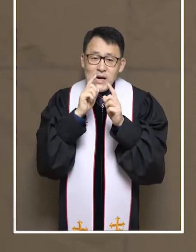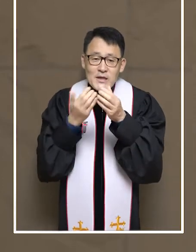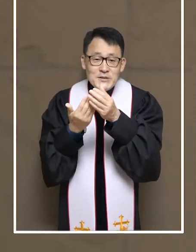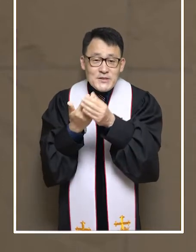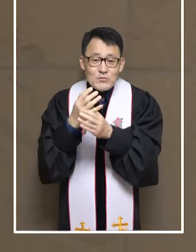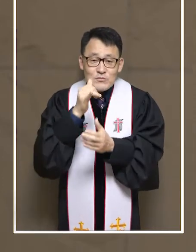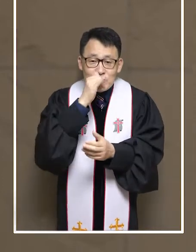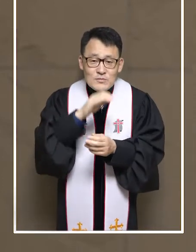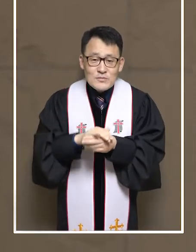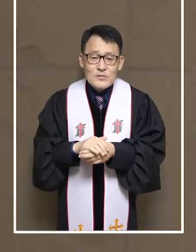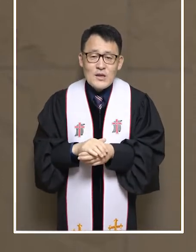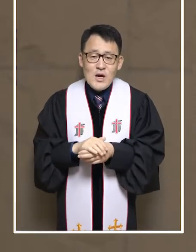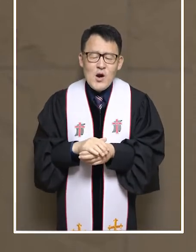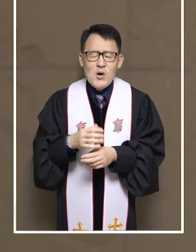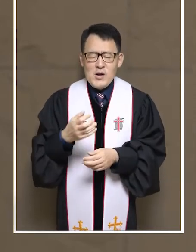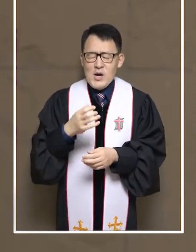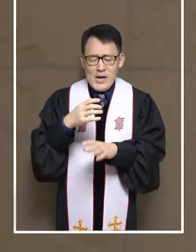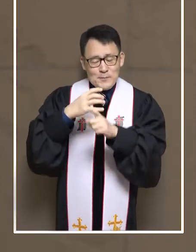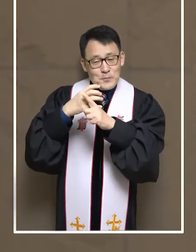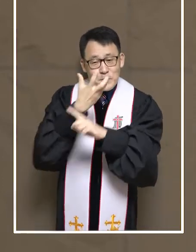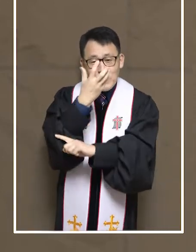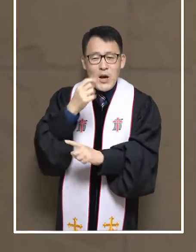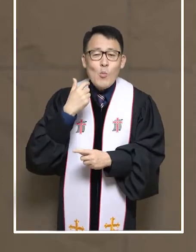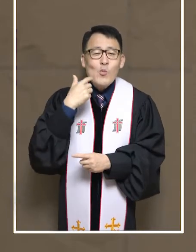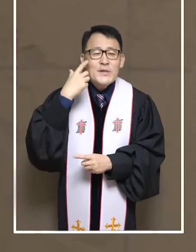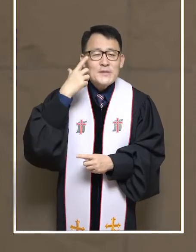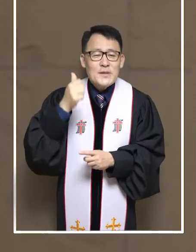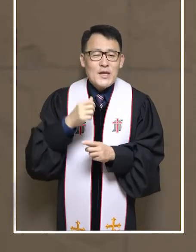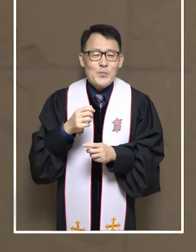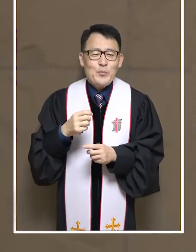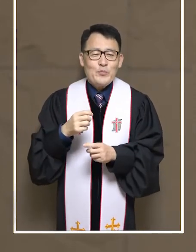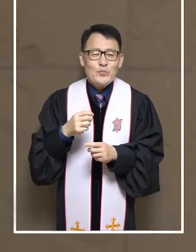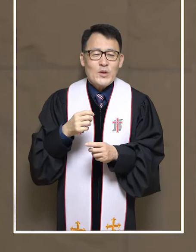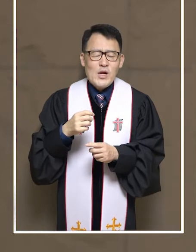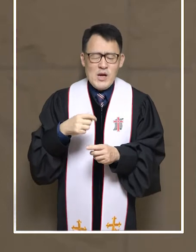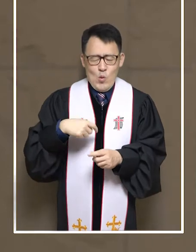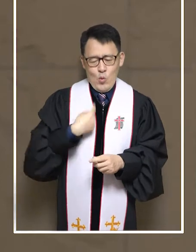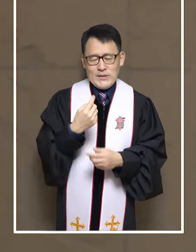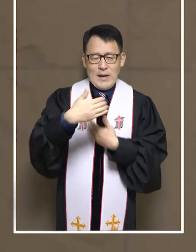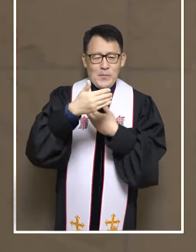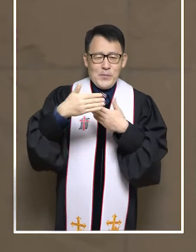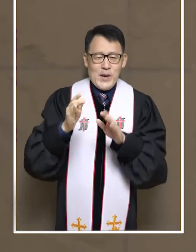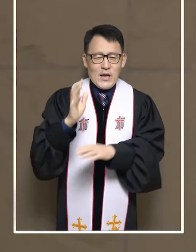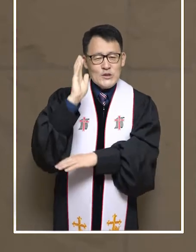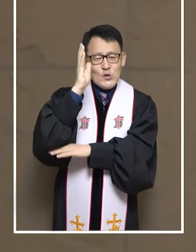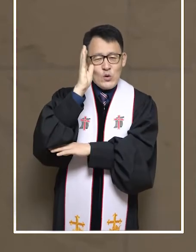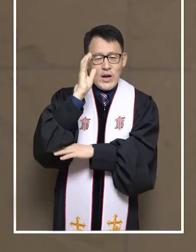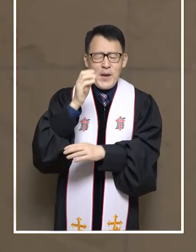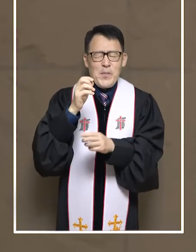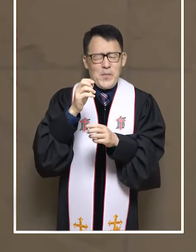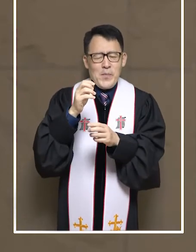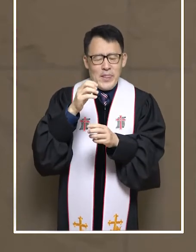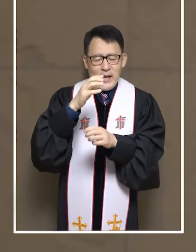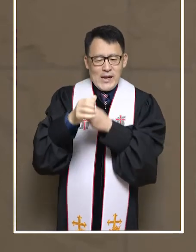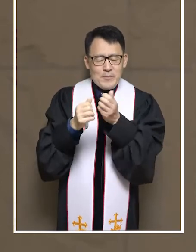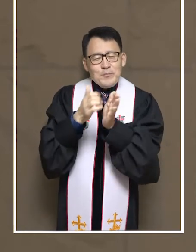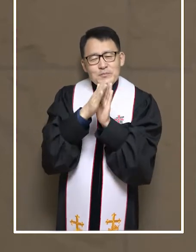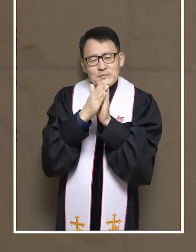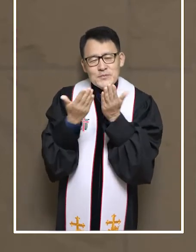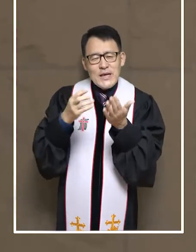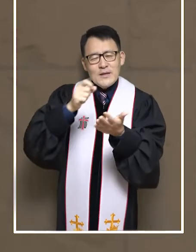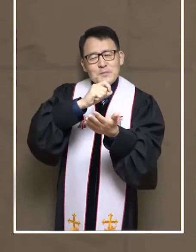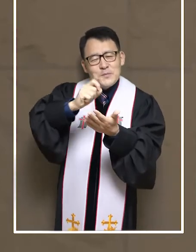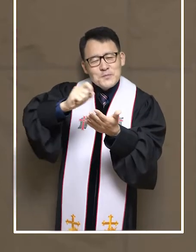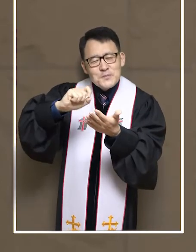최근에 제가 자주 말씀드렸던 리차드 범브란트 목사님께서 독방에서의 설교라고 하는 작품을